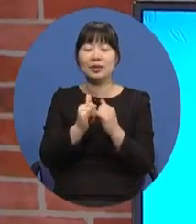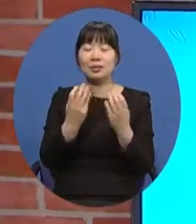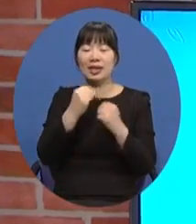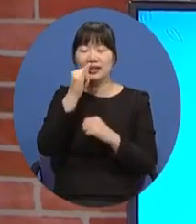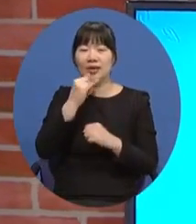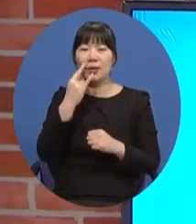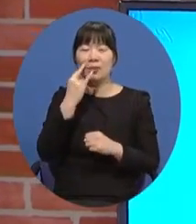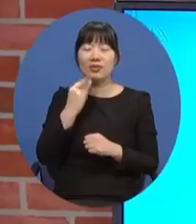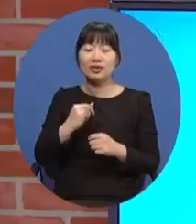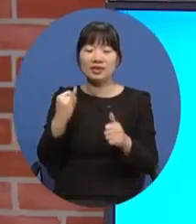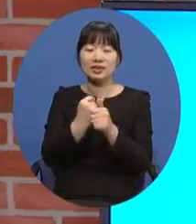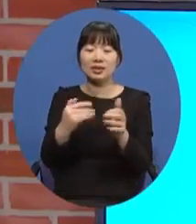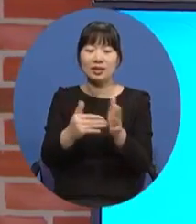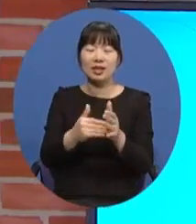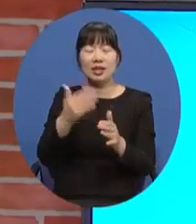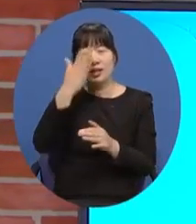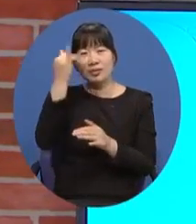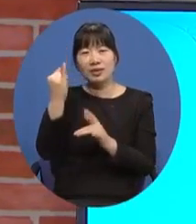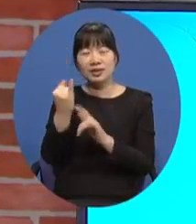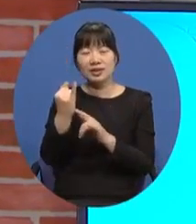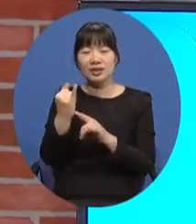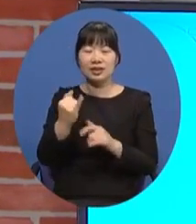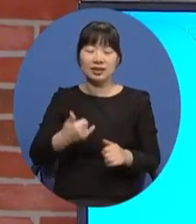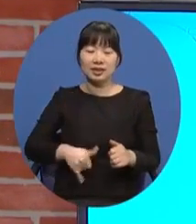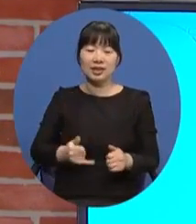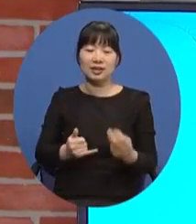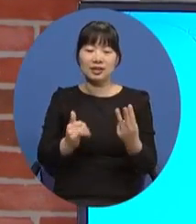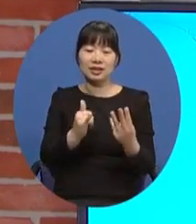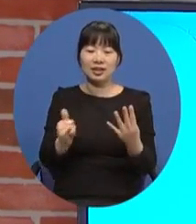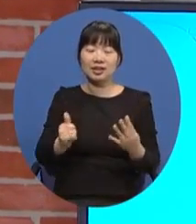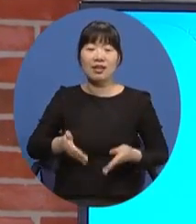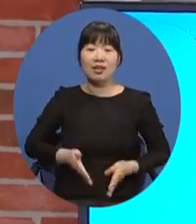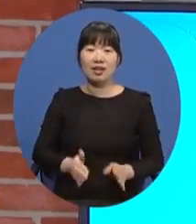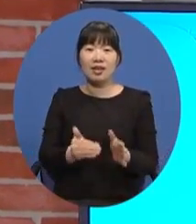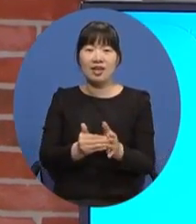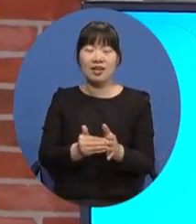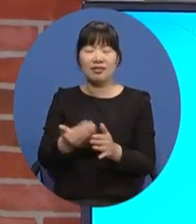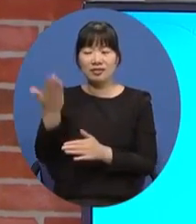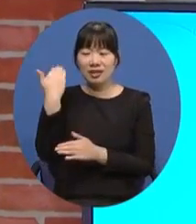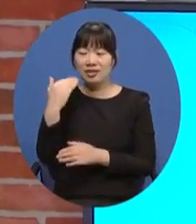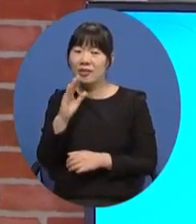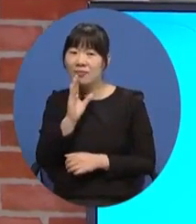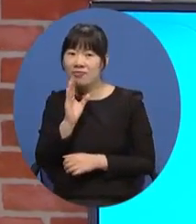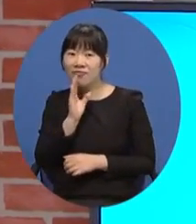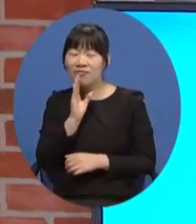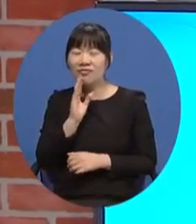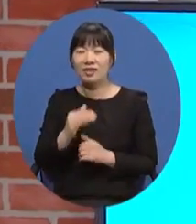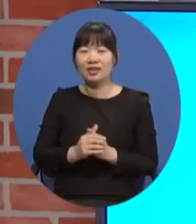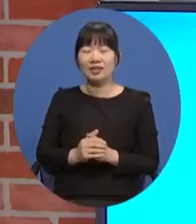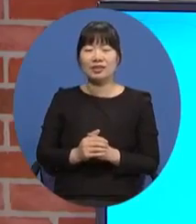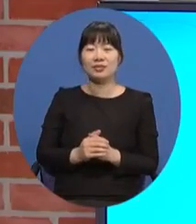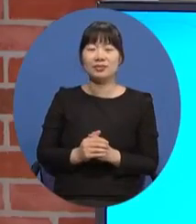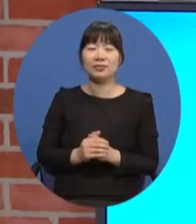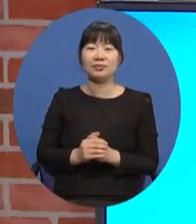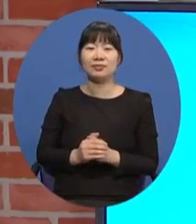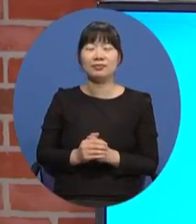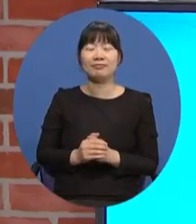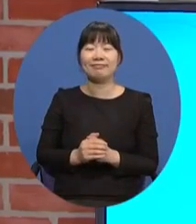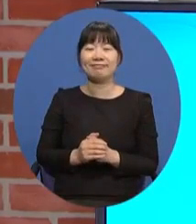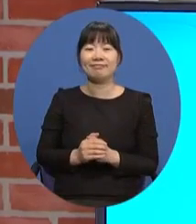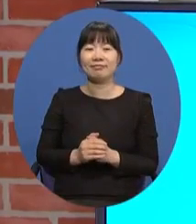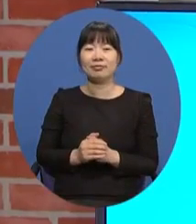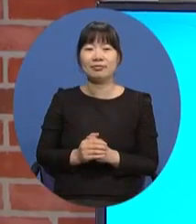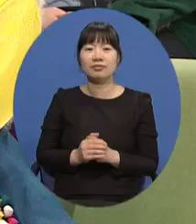우리 어머님 시집 오고 우리 할머님이 애를 넷을 낳았습니다. 옛날에는 그러잖아요. 우리 어머님 16살 때 시집을 왔으니까.